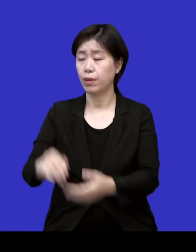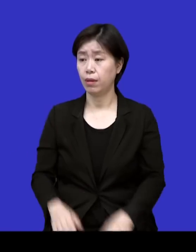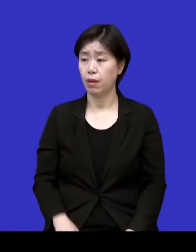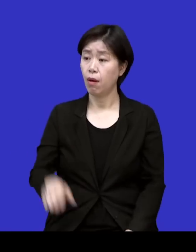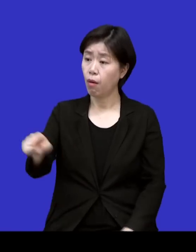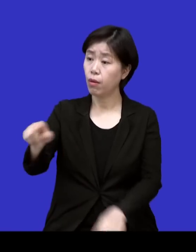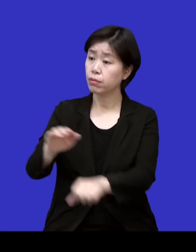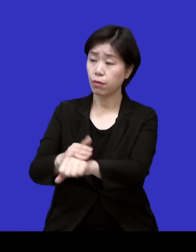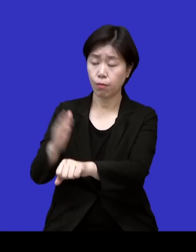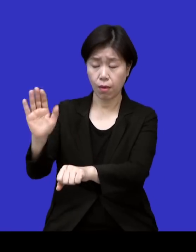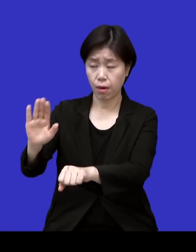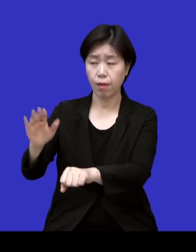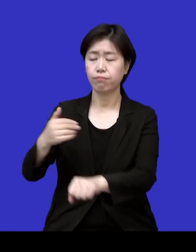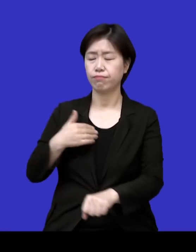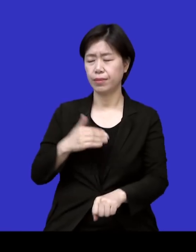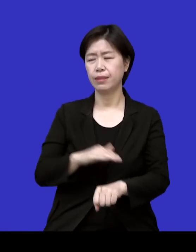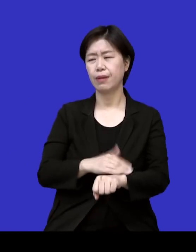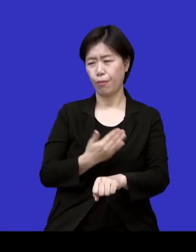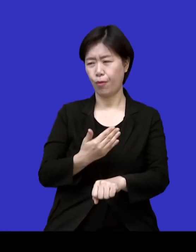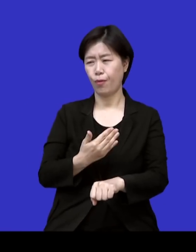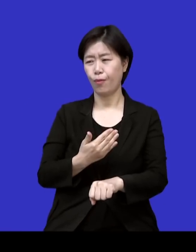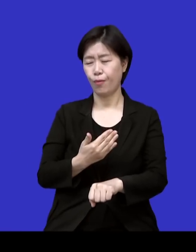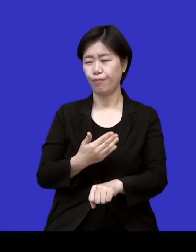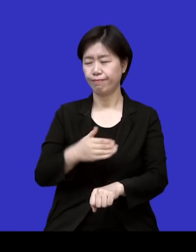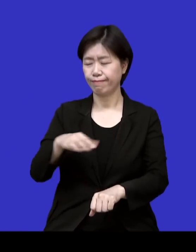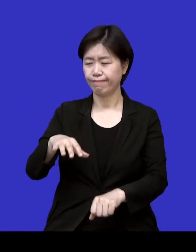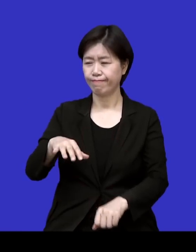엄마 잘못이라고 그 얘기를 해주고 싶어서.